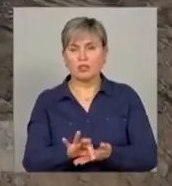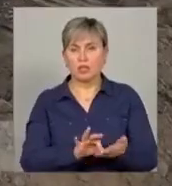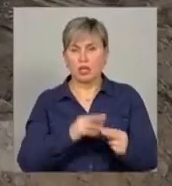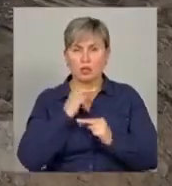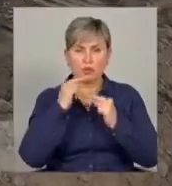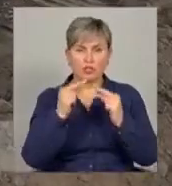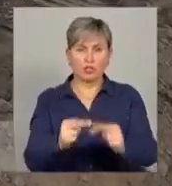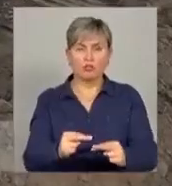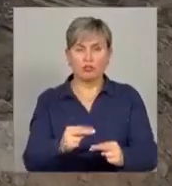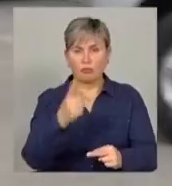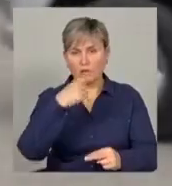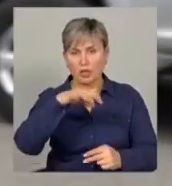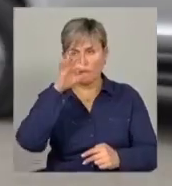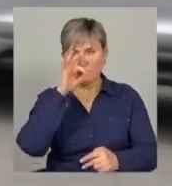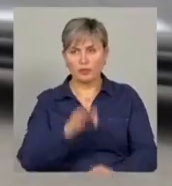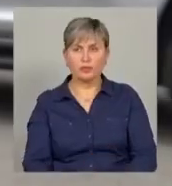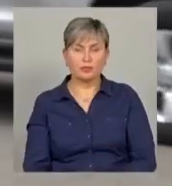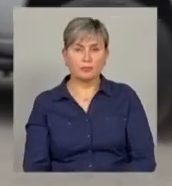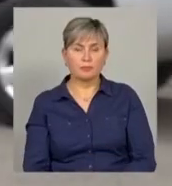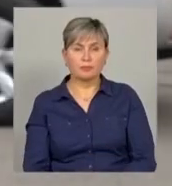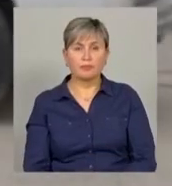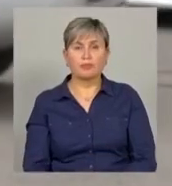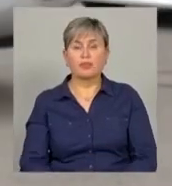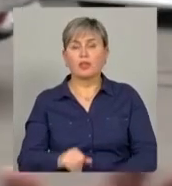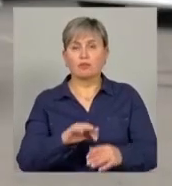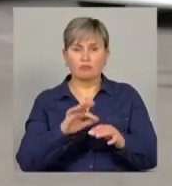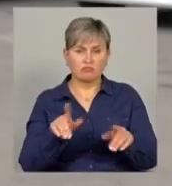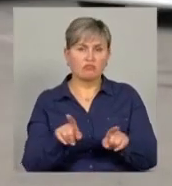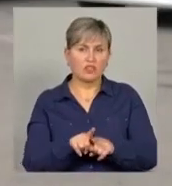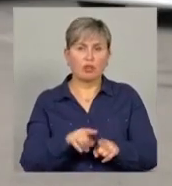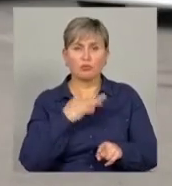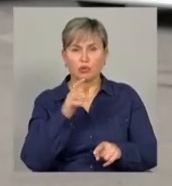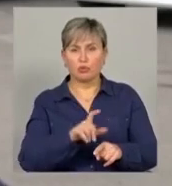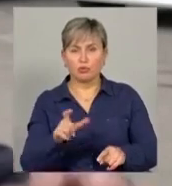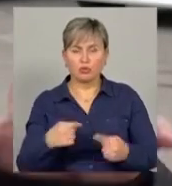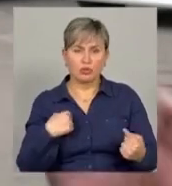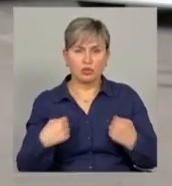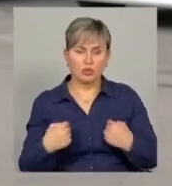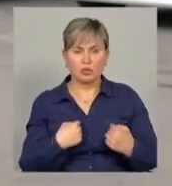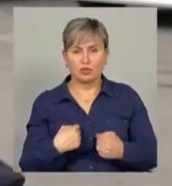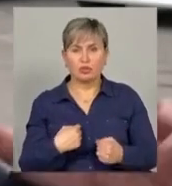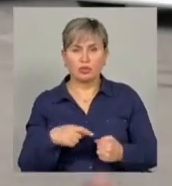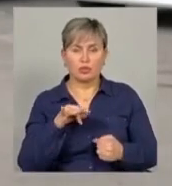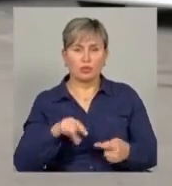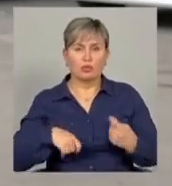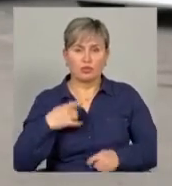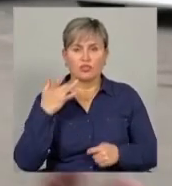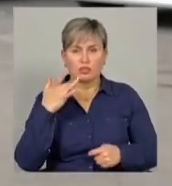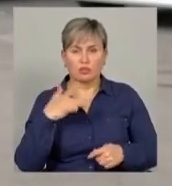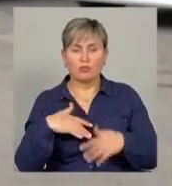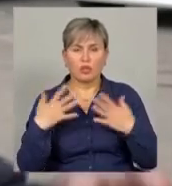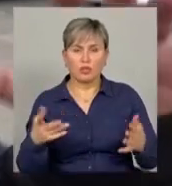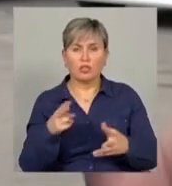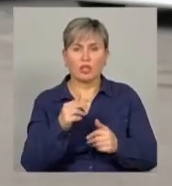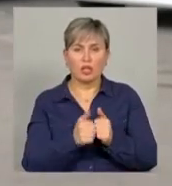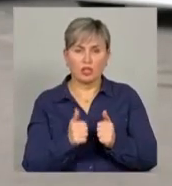обращаться в полицию. В таких случаях, то есть как в случае с дольщиками, страдает большое количество людей, и ущерб всегда большой для